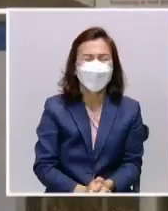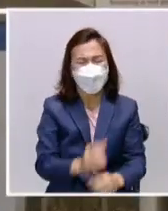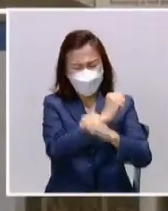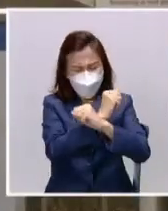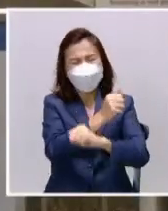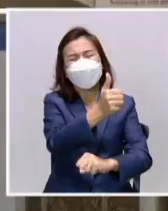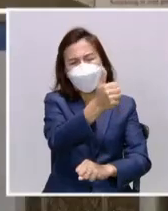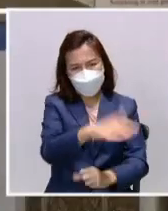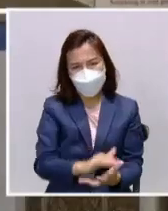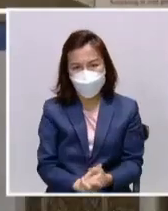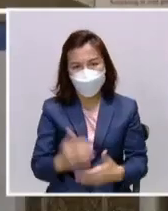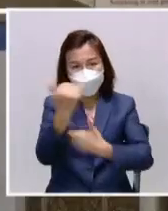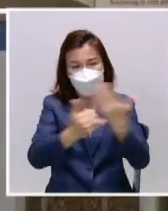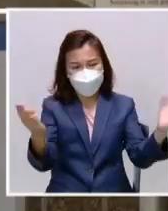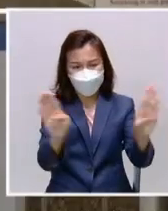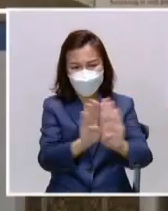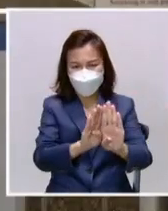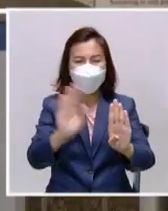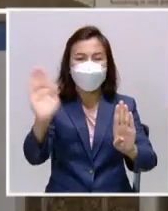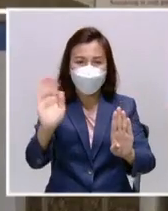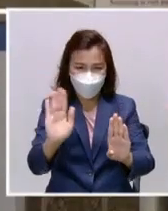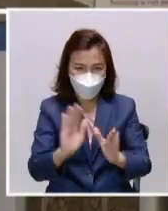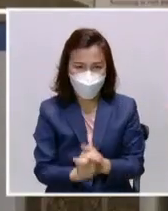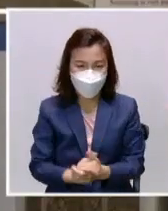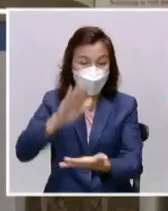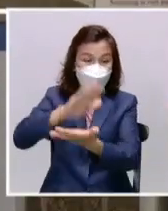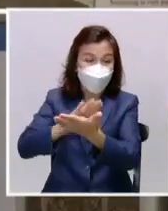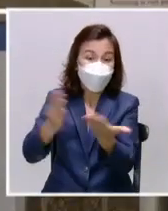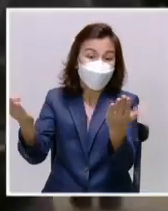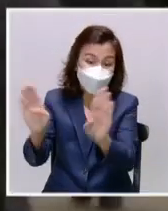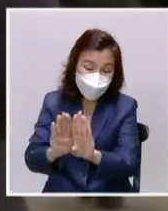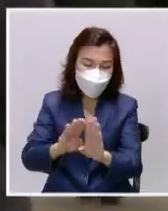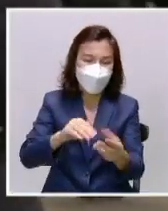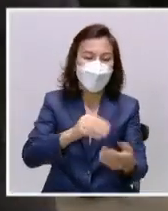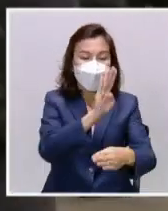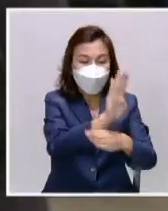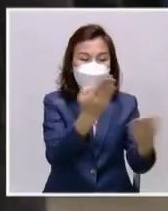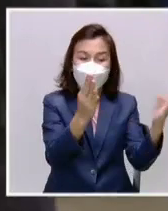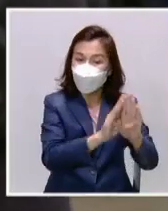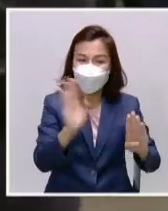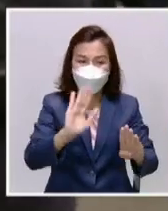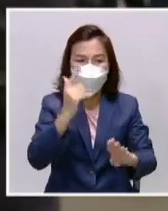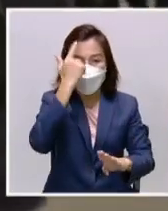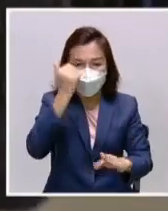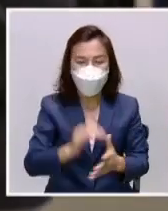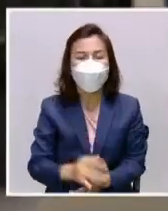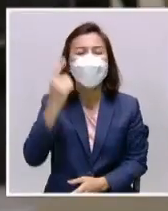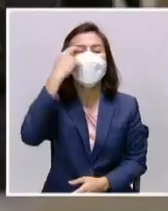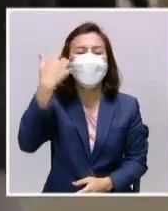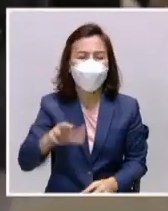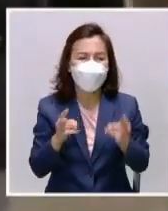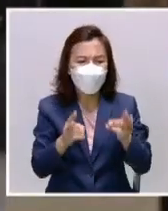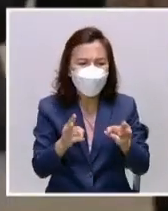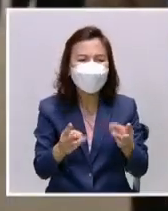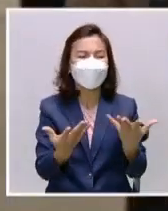โอมิคอนดักเตอร์ไม่ต้องปิดประเทศอีกครั้งรวมทั้งไม่ต้องปิดโรงเรียนและธุรกิจด้วยเพราะสามารถหาทางอยู่ร่วมกับไวรัสตัวนี้ได้